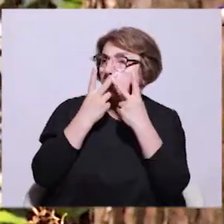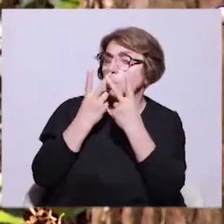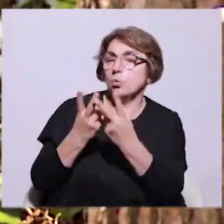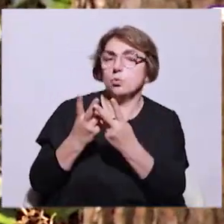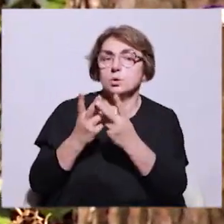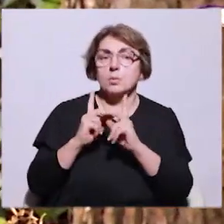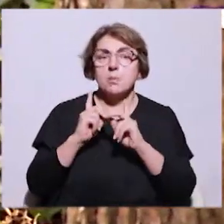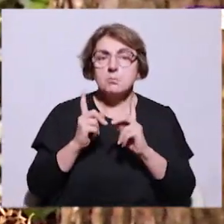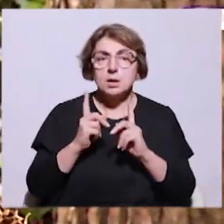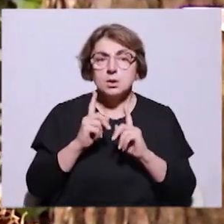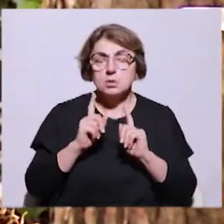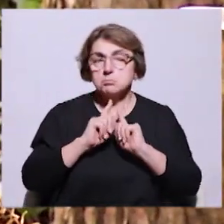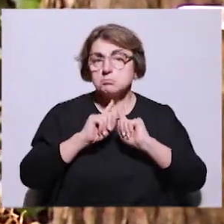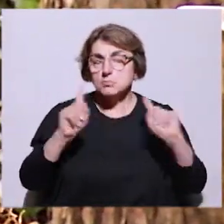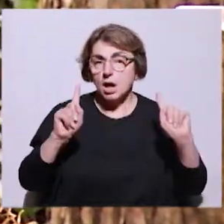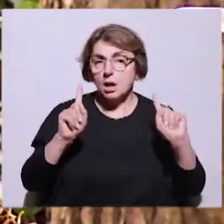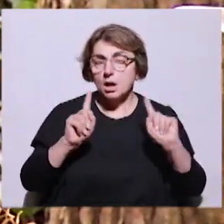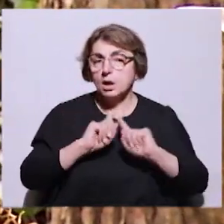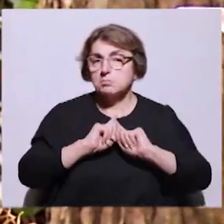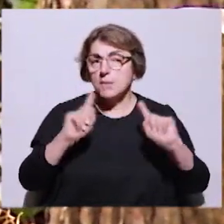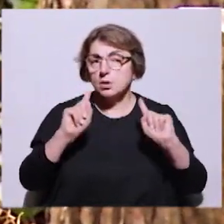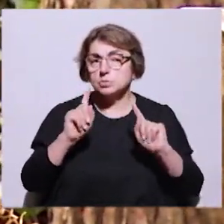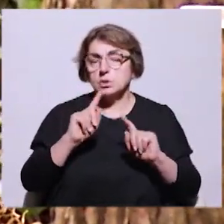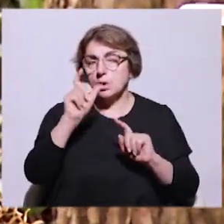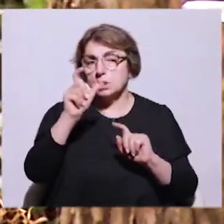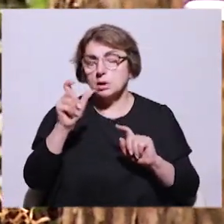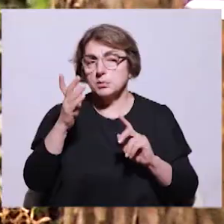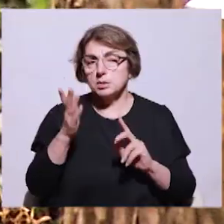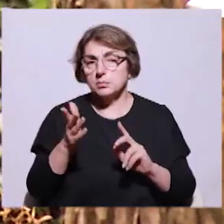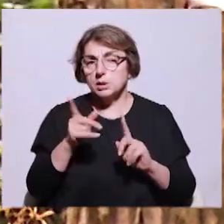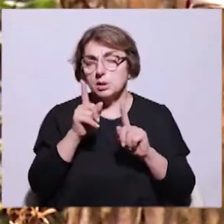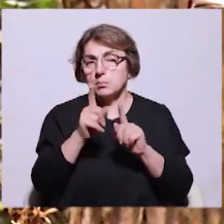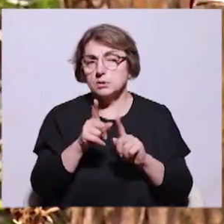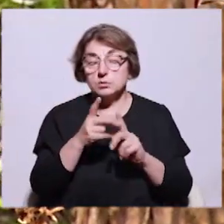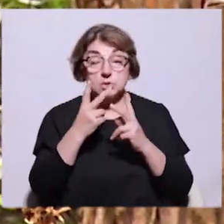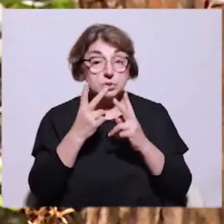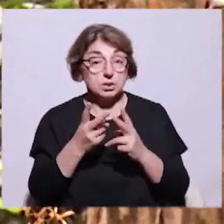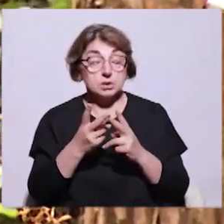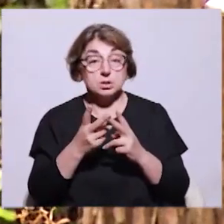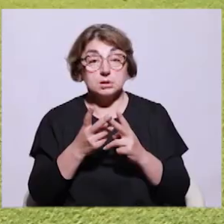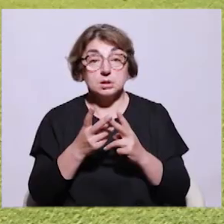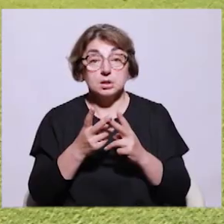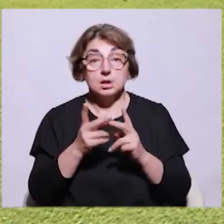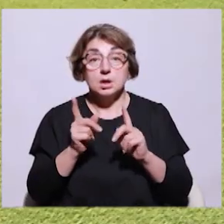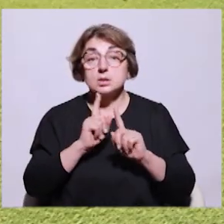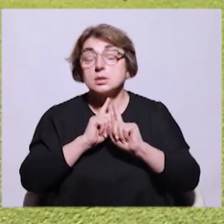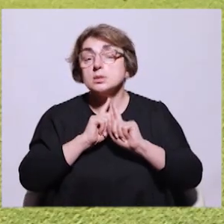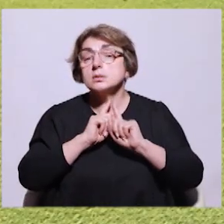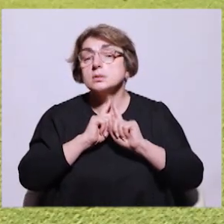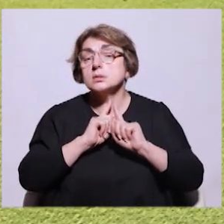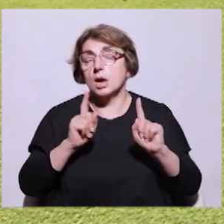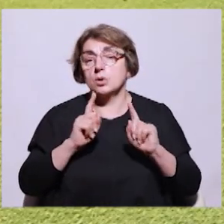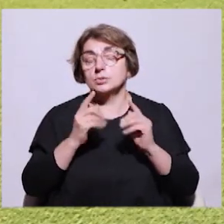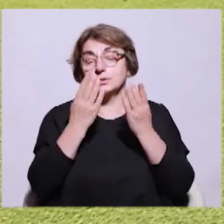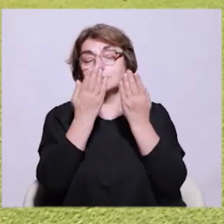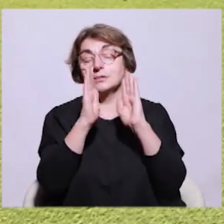უყურებენ. მართლაც რომ ეგზოტიკურები არიან ისინი მათთვის. და შეხედეთ, აი ეს საოცარი